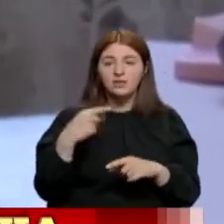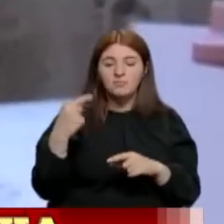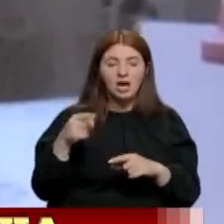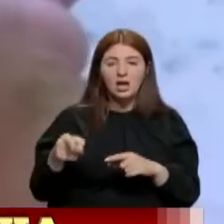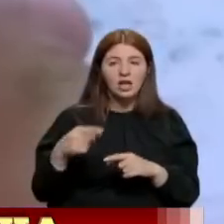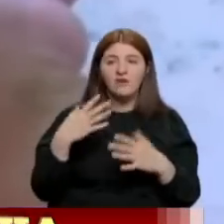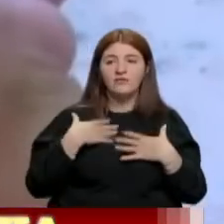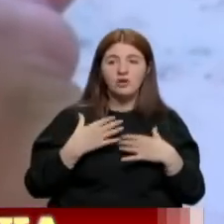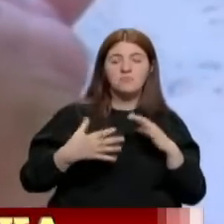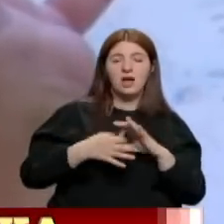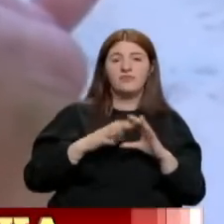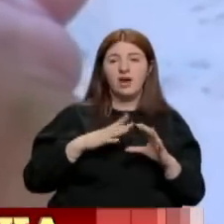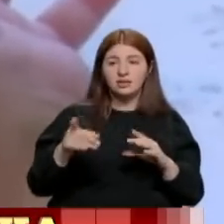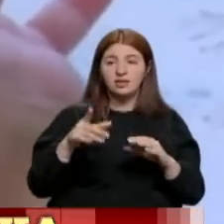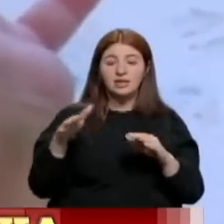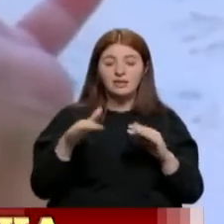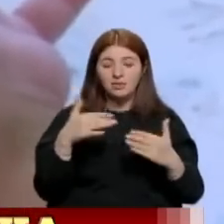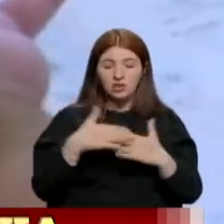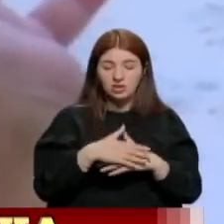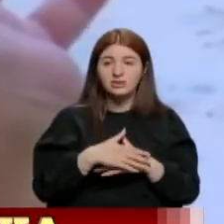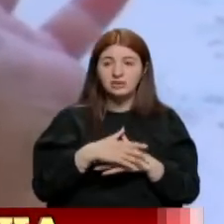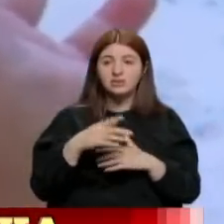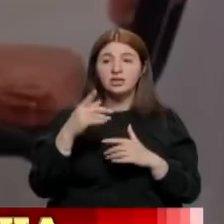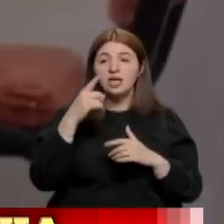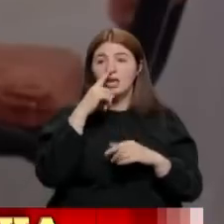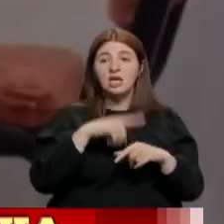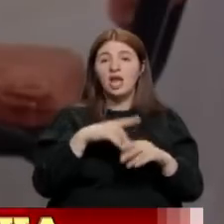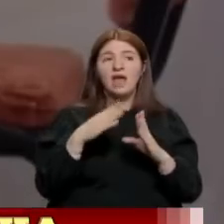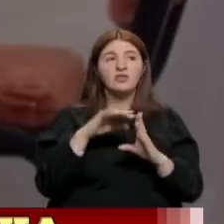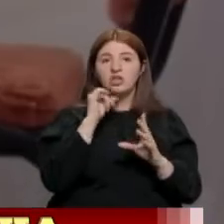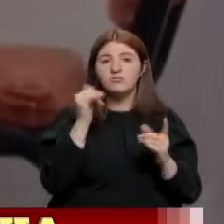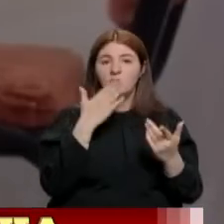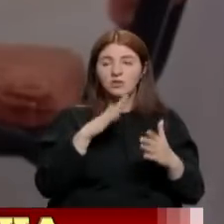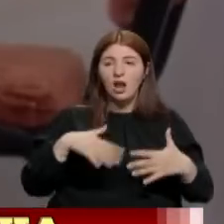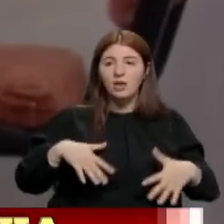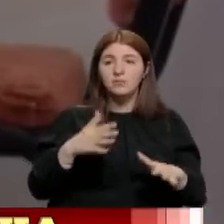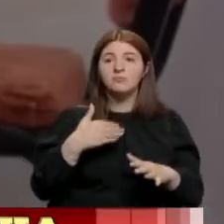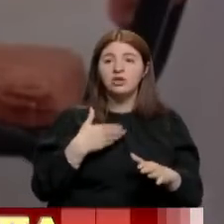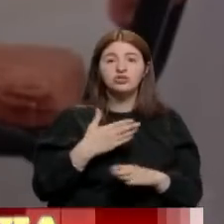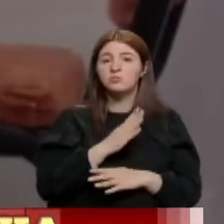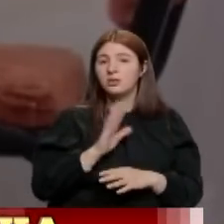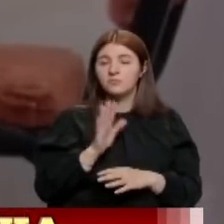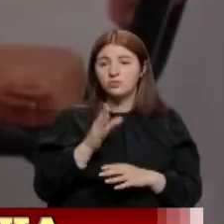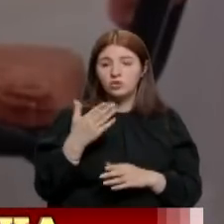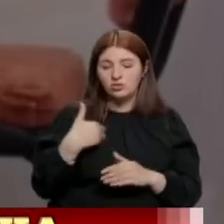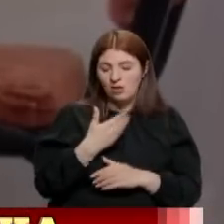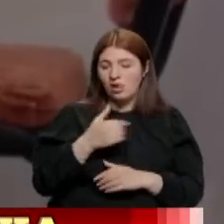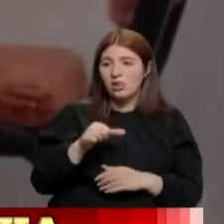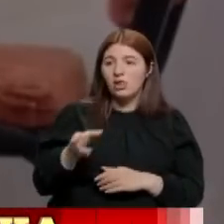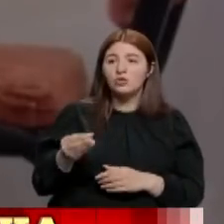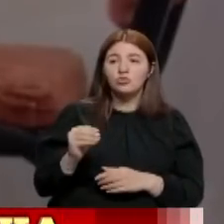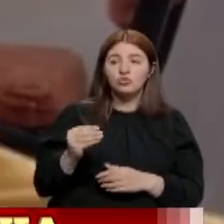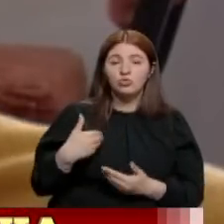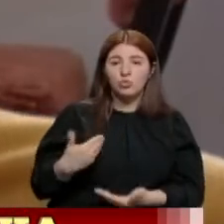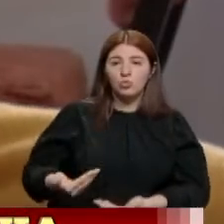cihazları vücudundaydı. Deprem gecesi Diyarbakır'da inan evde hiç kimse kalmadı. Ben çıkmadım. Çünkü çıkamazdım.